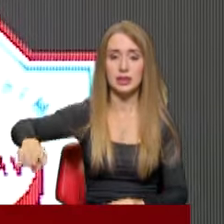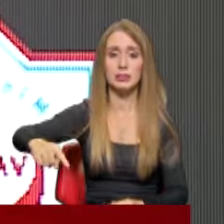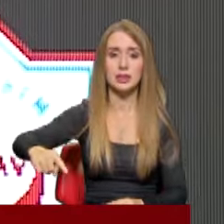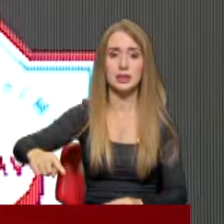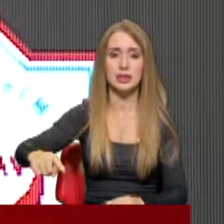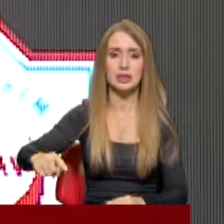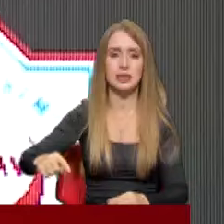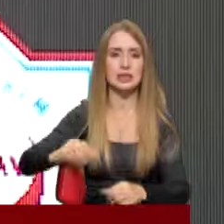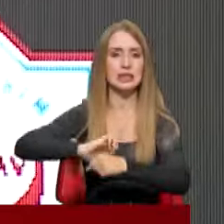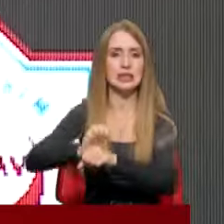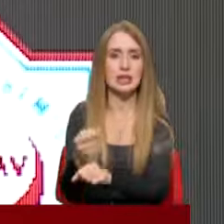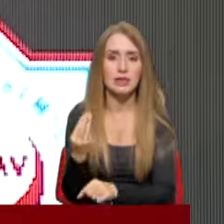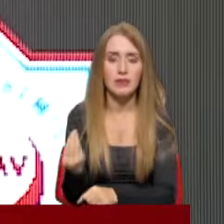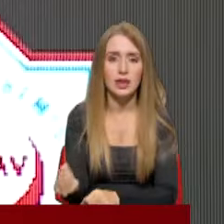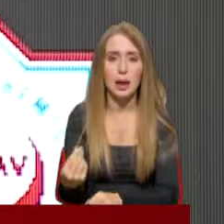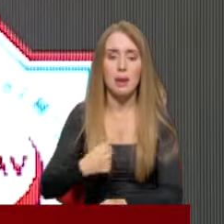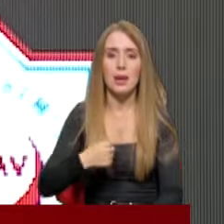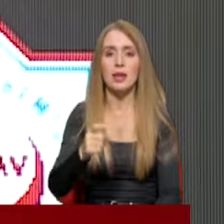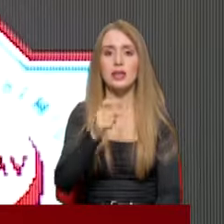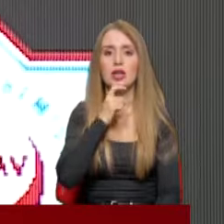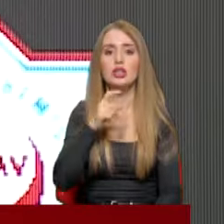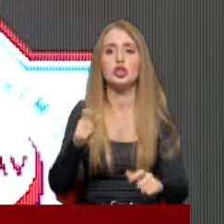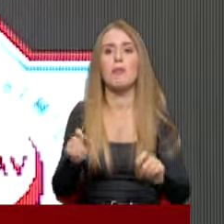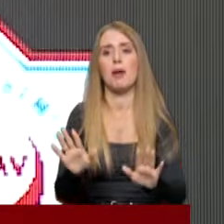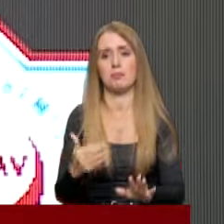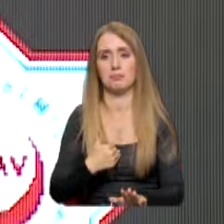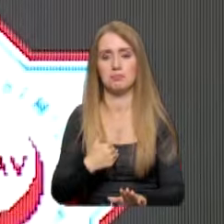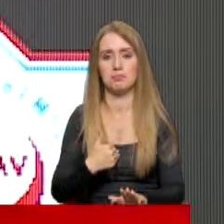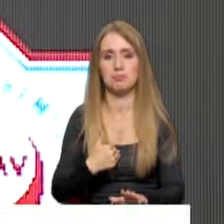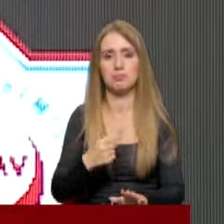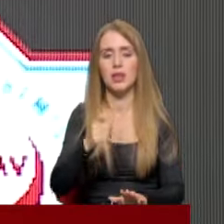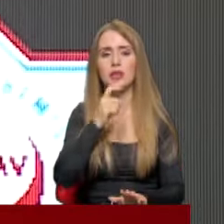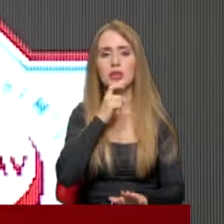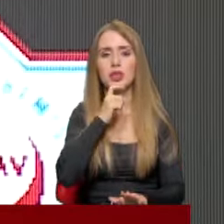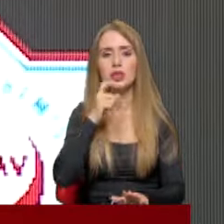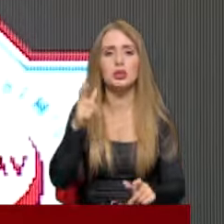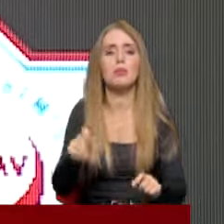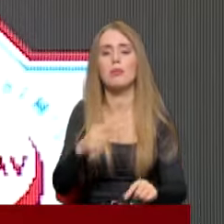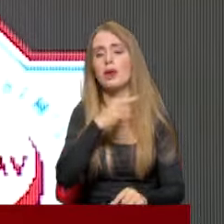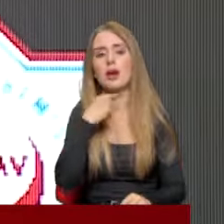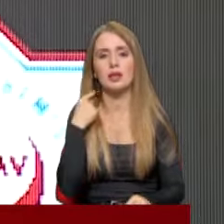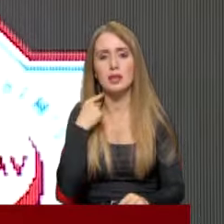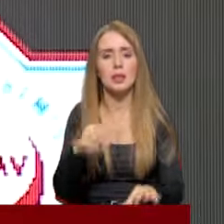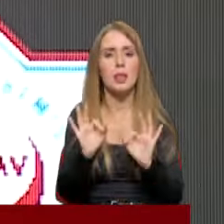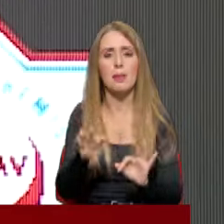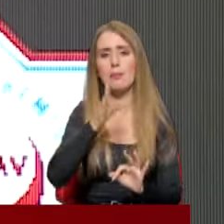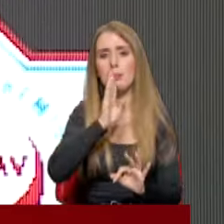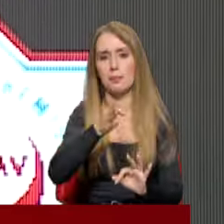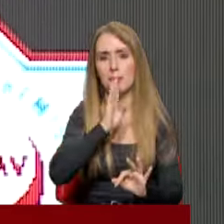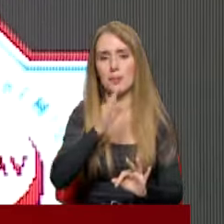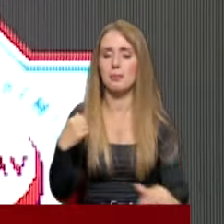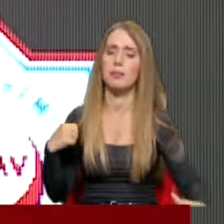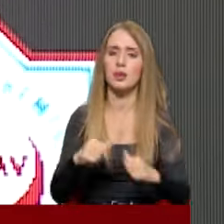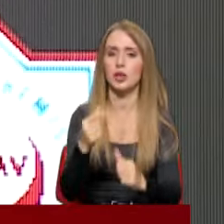kemiklerini sızlatacak hiçbir yanlışı içine girmedik. Girmeyi aklımızın ucuna dahi getirmedik. Hep söyledim,